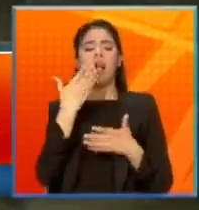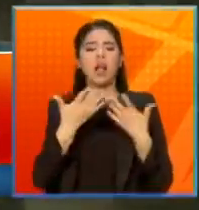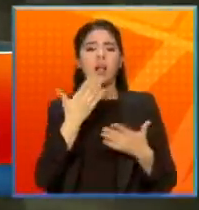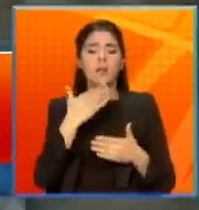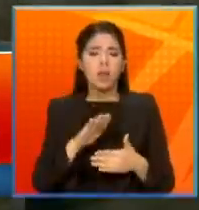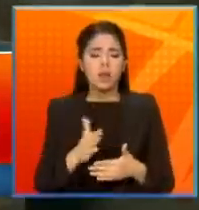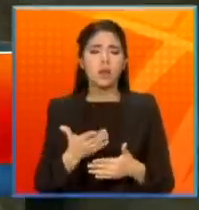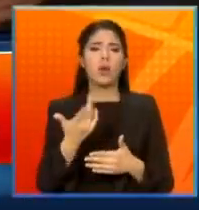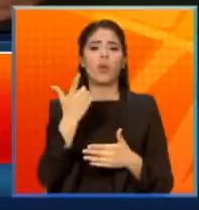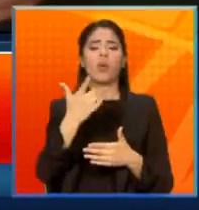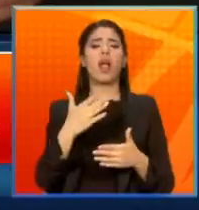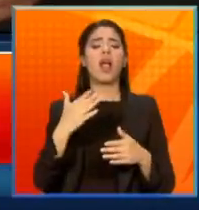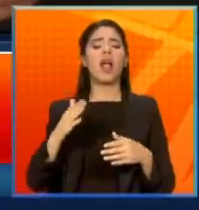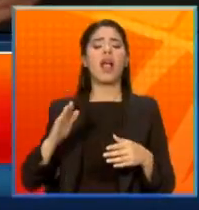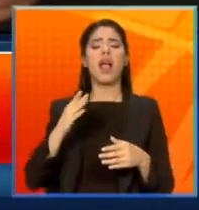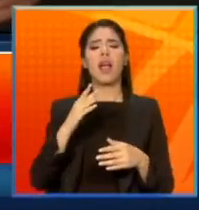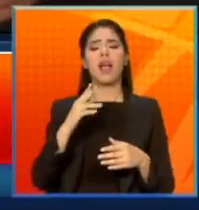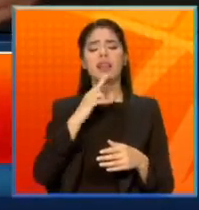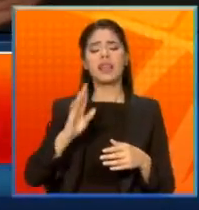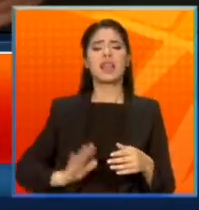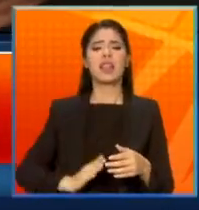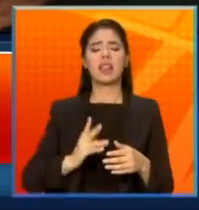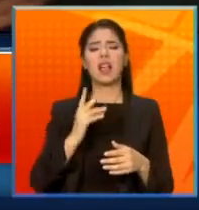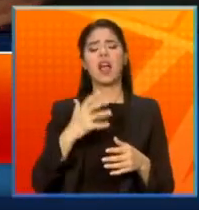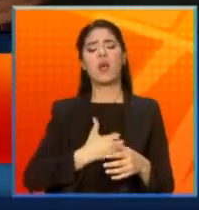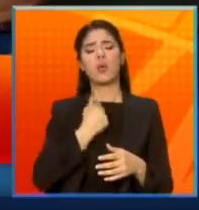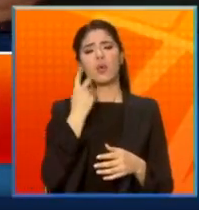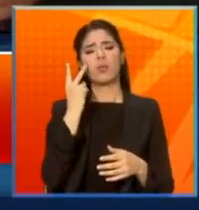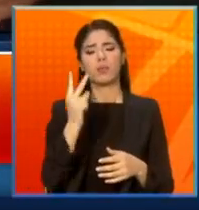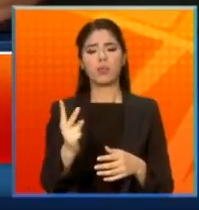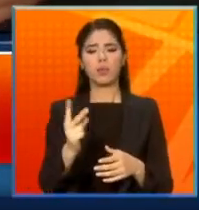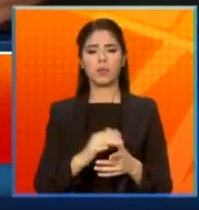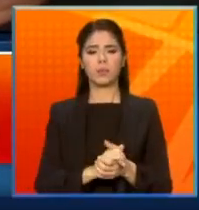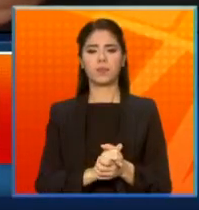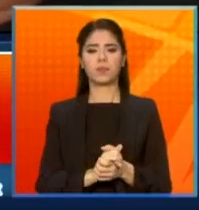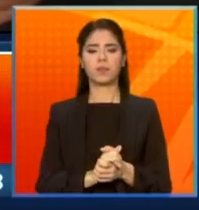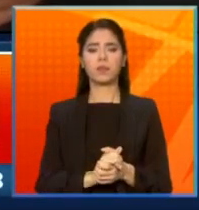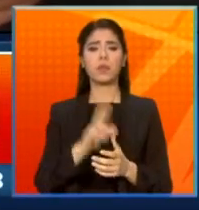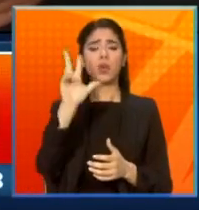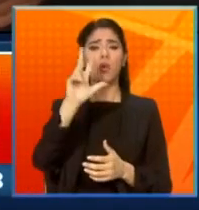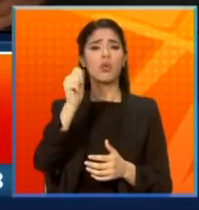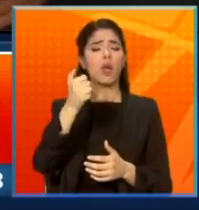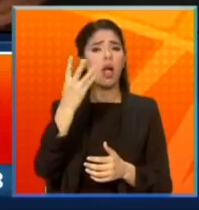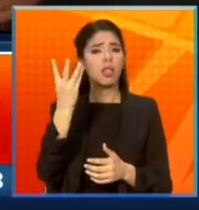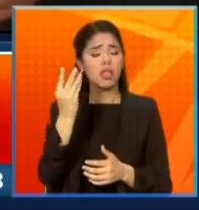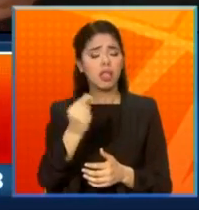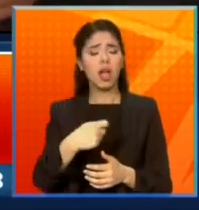Adı evlat acısı. 14 darbe kafasına, 36 bıçak